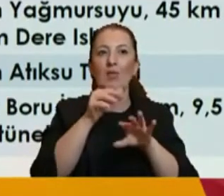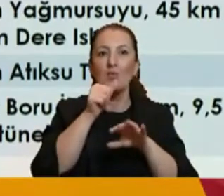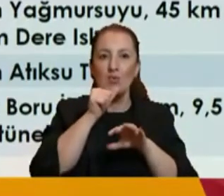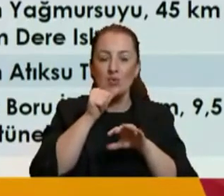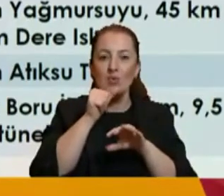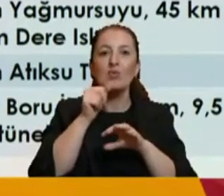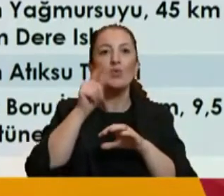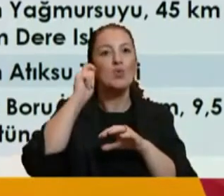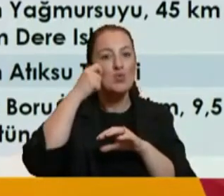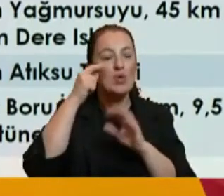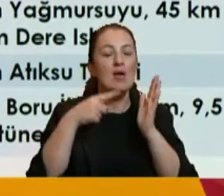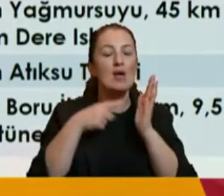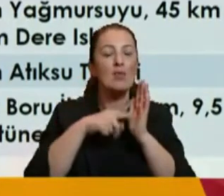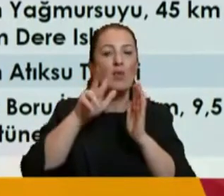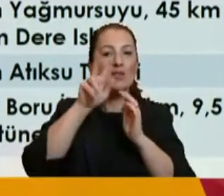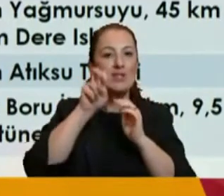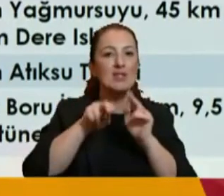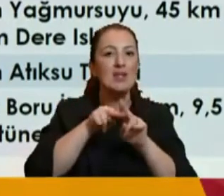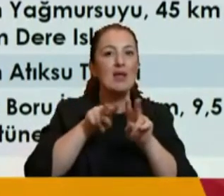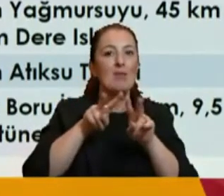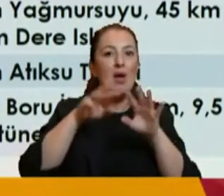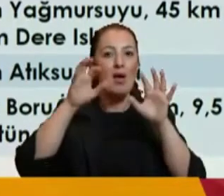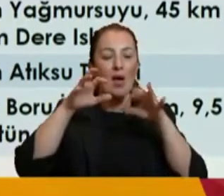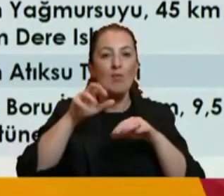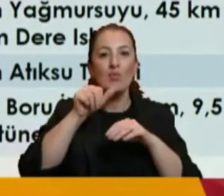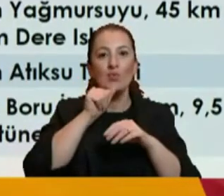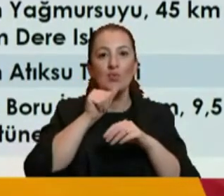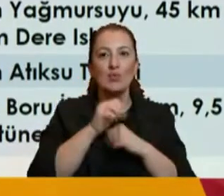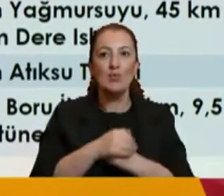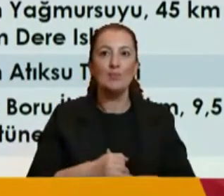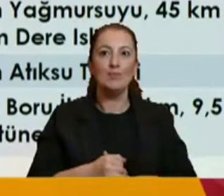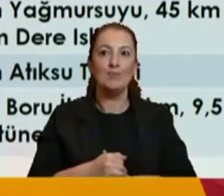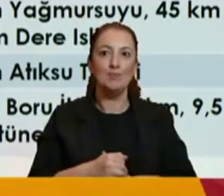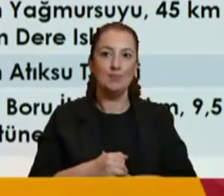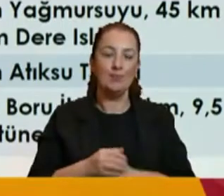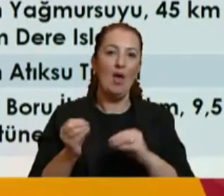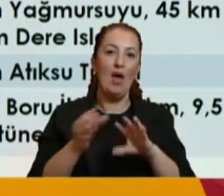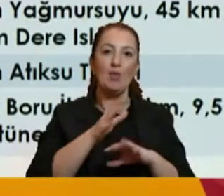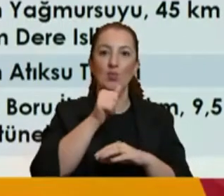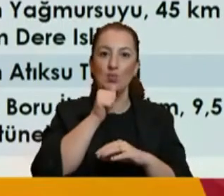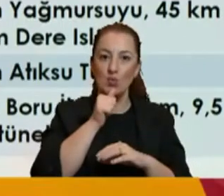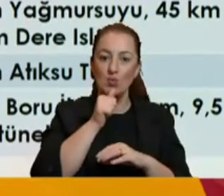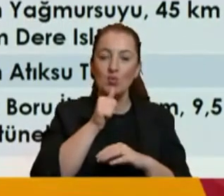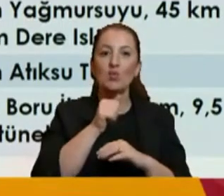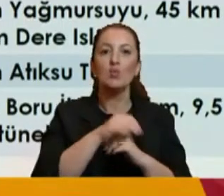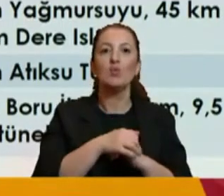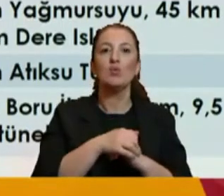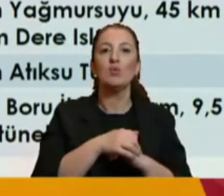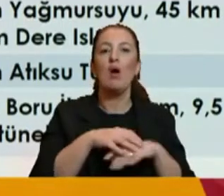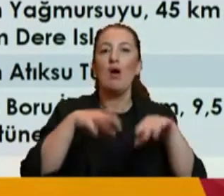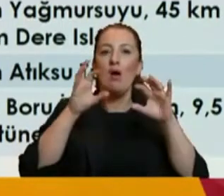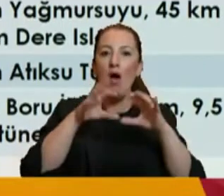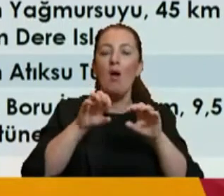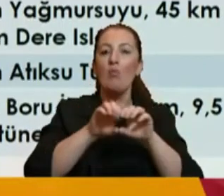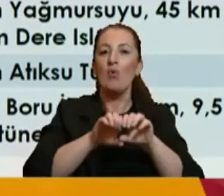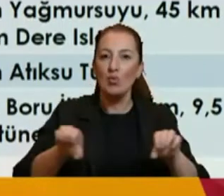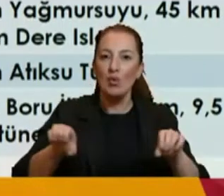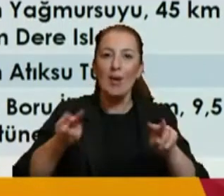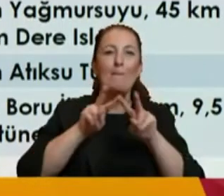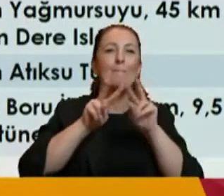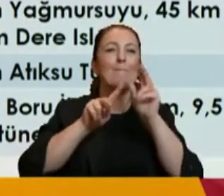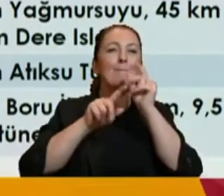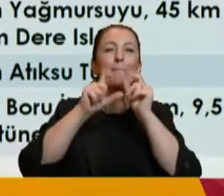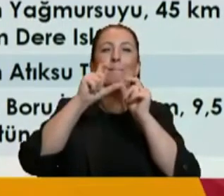de 38 saatte yağmur suyu 30 kilometre atık su yağmur suyu tüneli ve mikrotünel